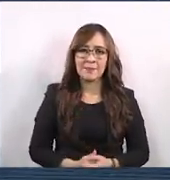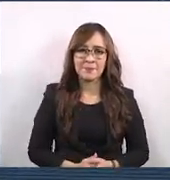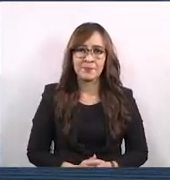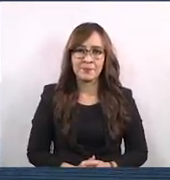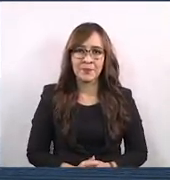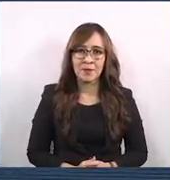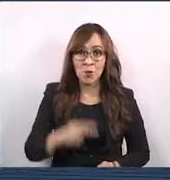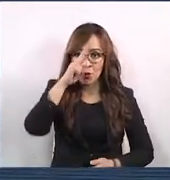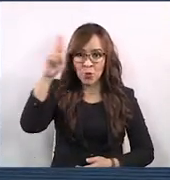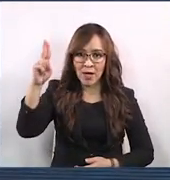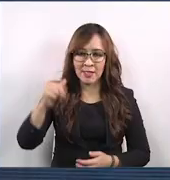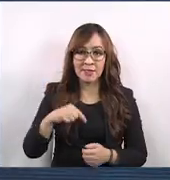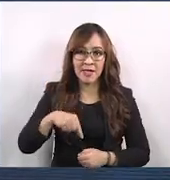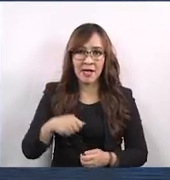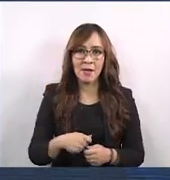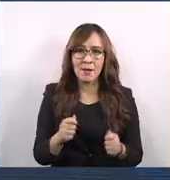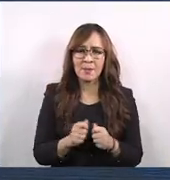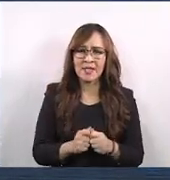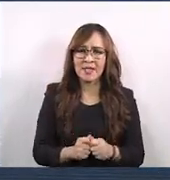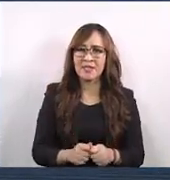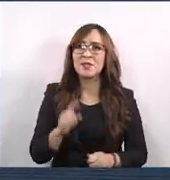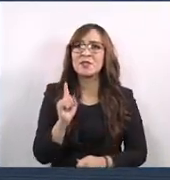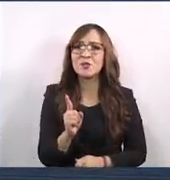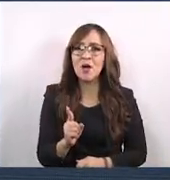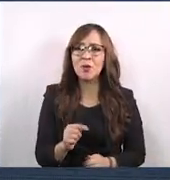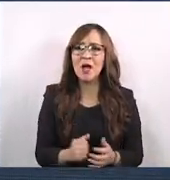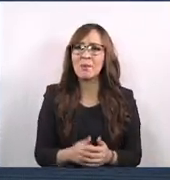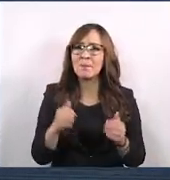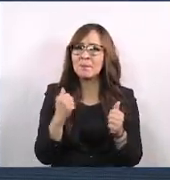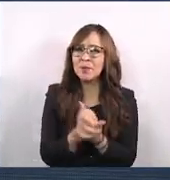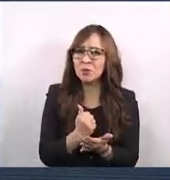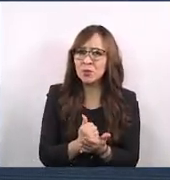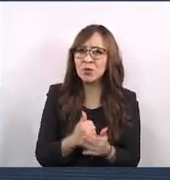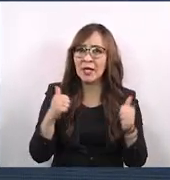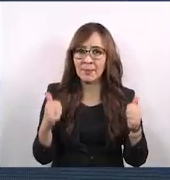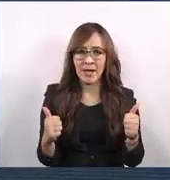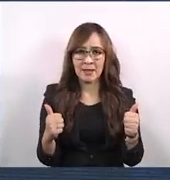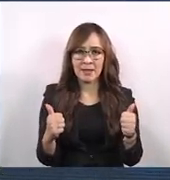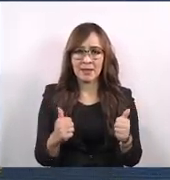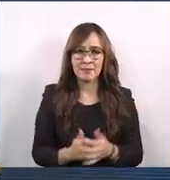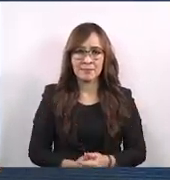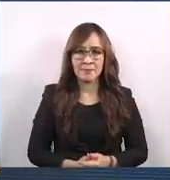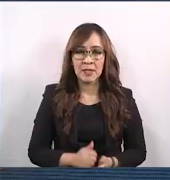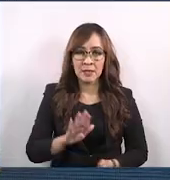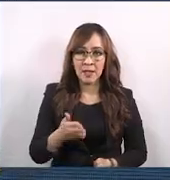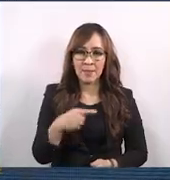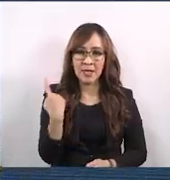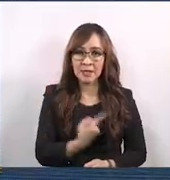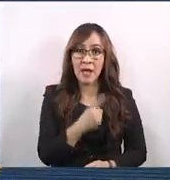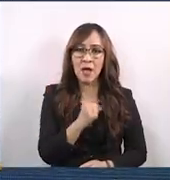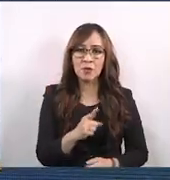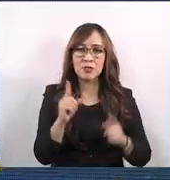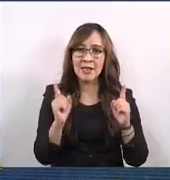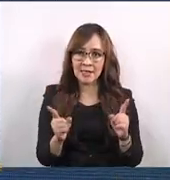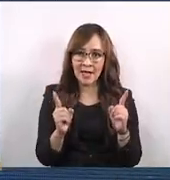sedang melawat dengan hal-hal indah dan luar biasa biarkan Roh Kudus bekerja pada para wanita Hai tetapi